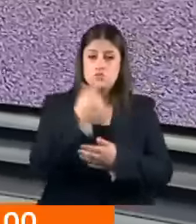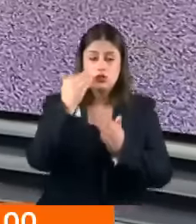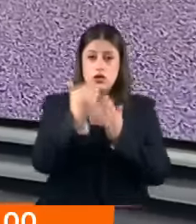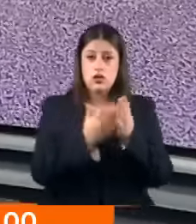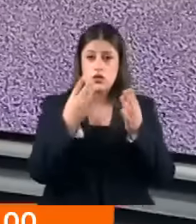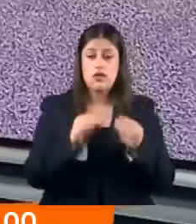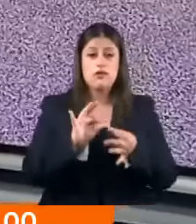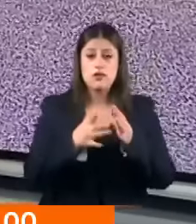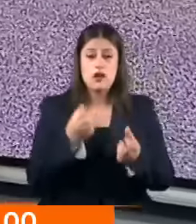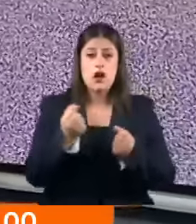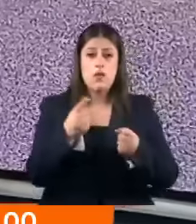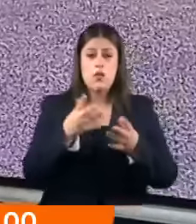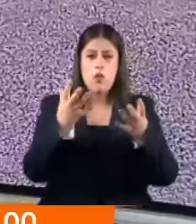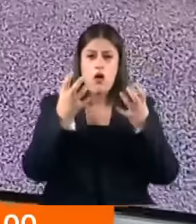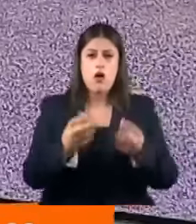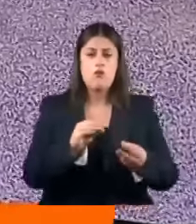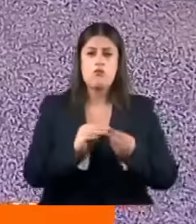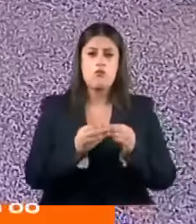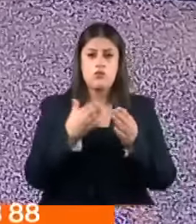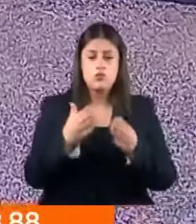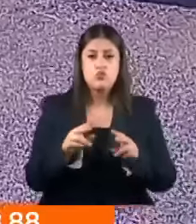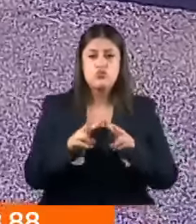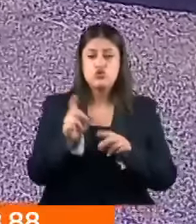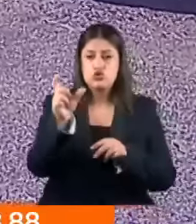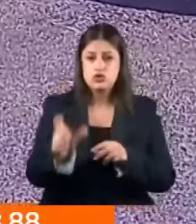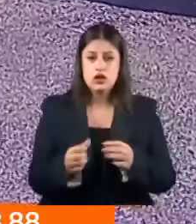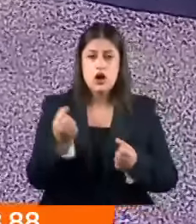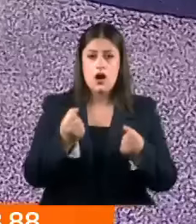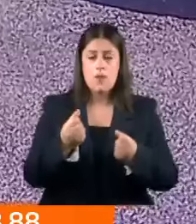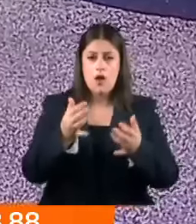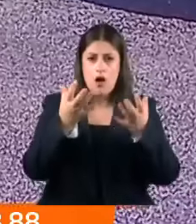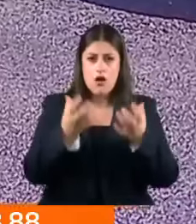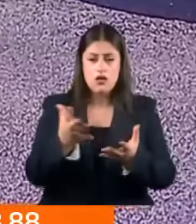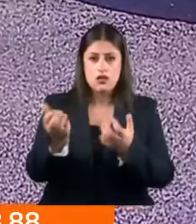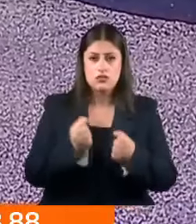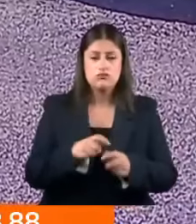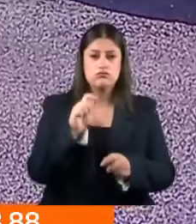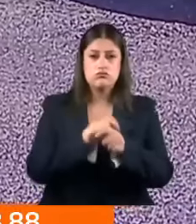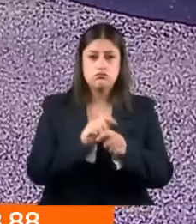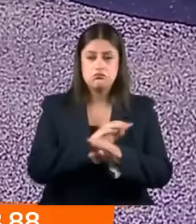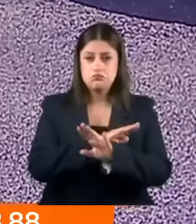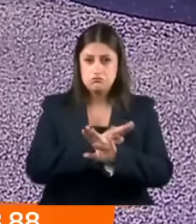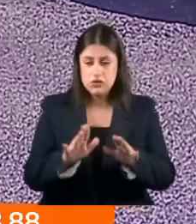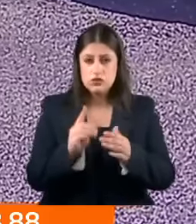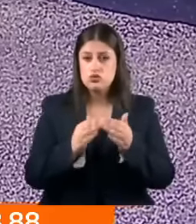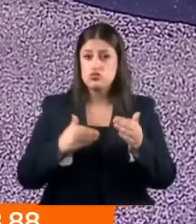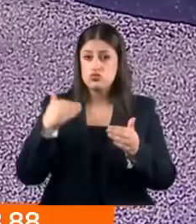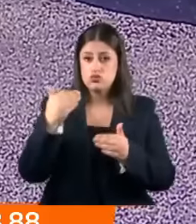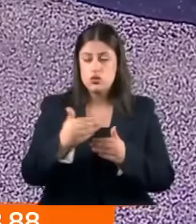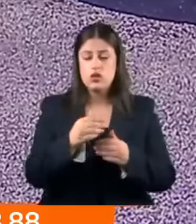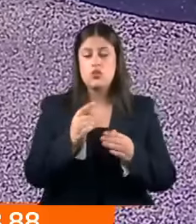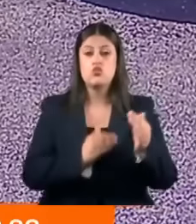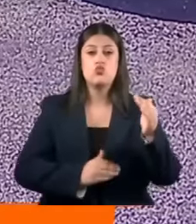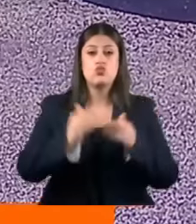hasarlı olması. Müşteri satın aldığı aracı tamir ettirip lüks aracın sahibi oluyor. Onarım işlemi sonrası yüksek fiyata